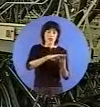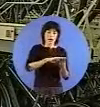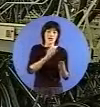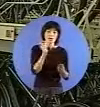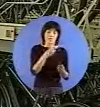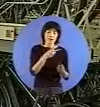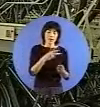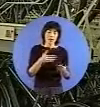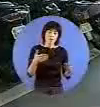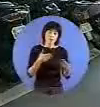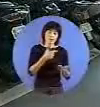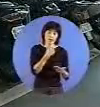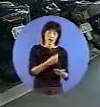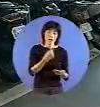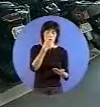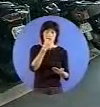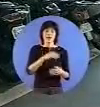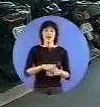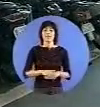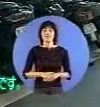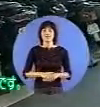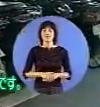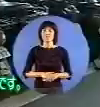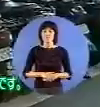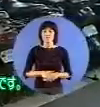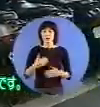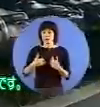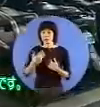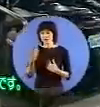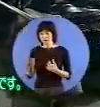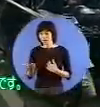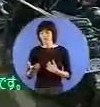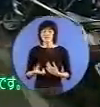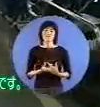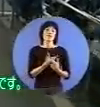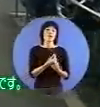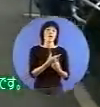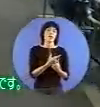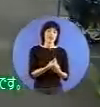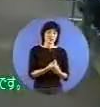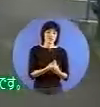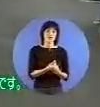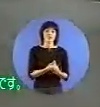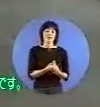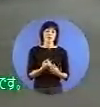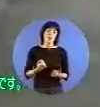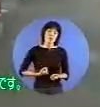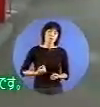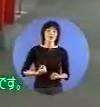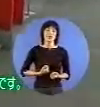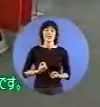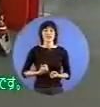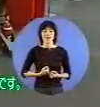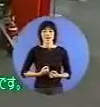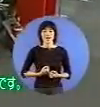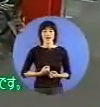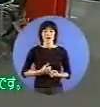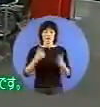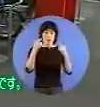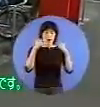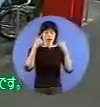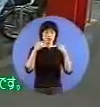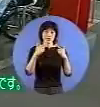友達作りです。 このお仕事は楽しいですか？ 楽しいですよ、面白いですよ。ここお客さんが